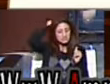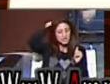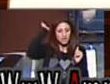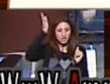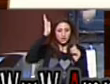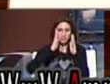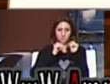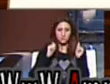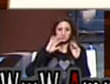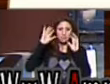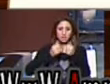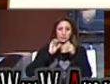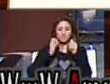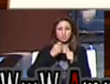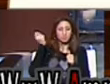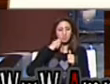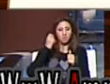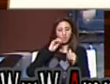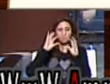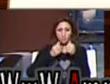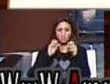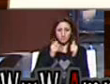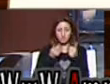من الخاطفين والاجرامين الموجودين في البلاد.